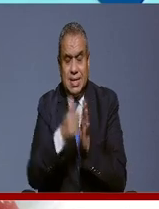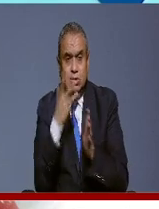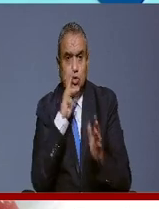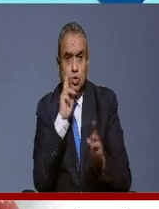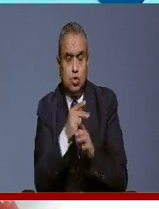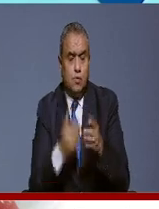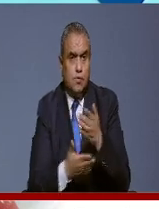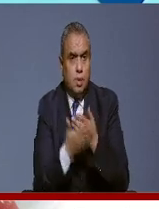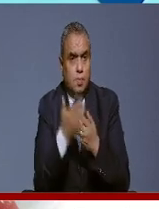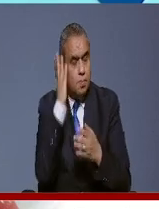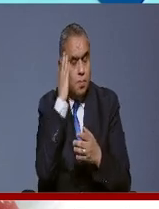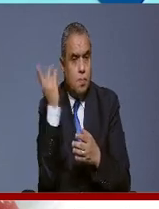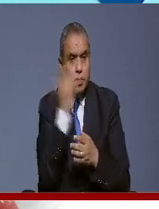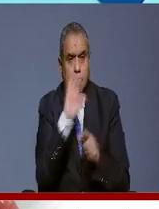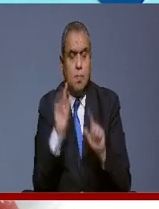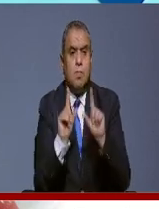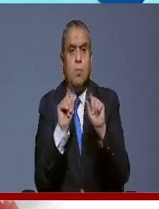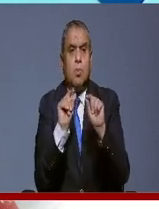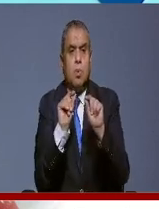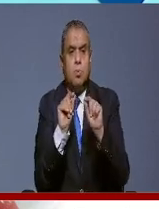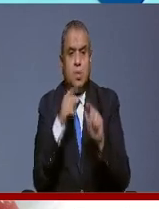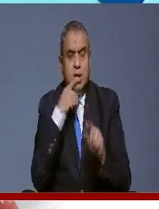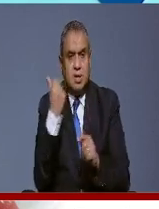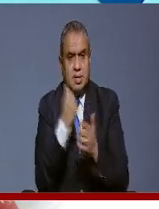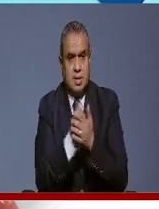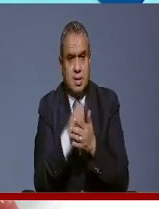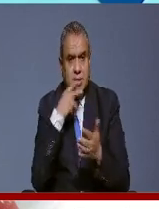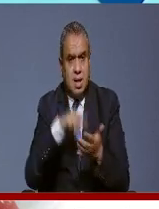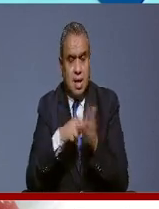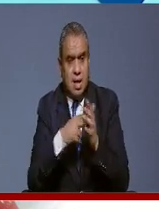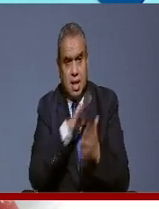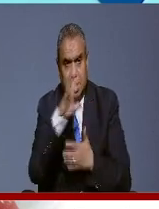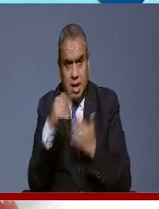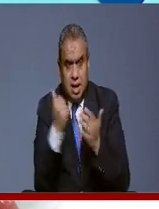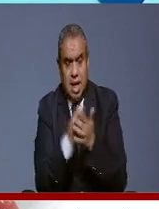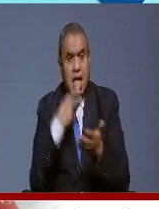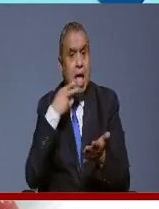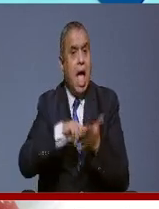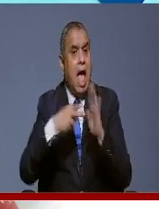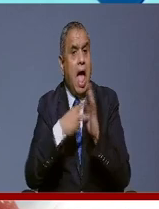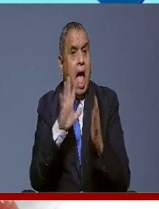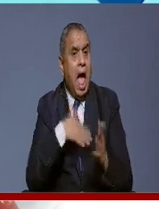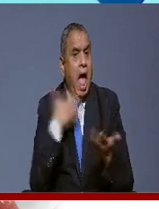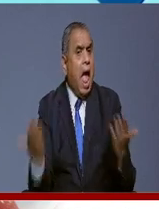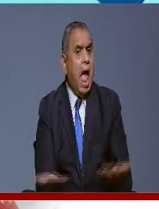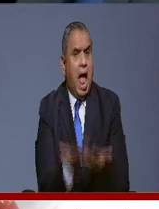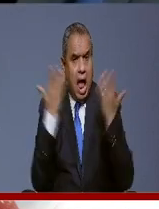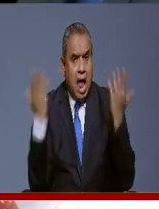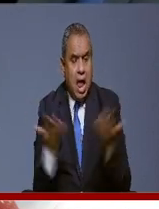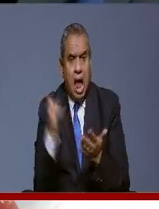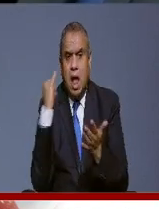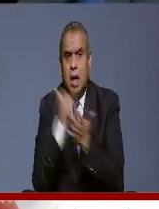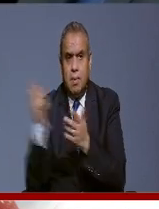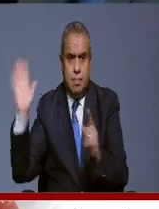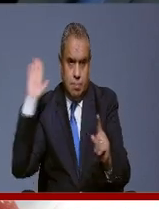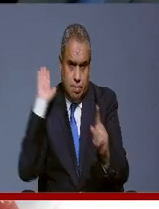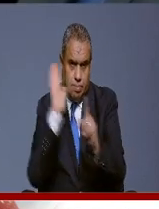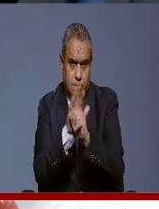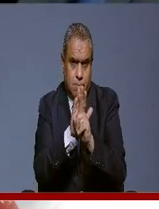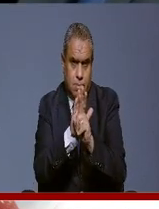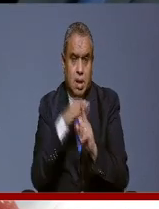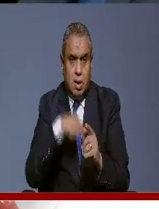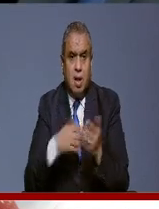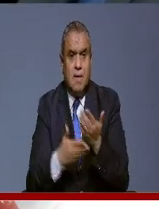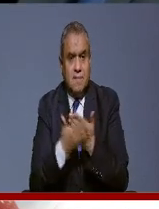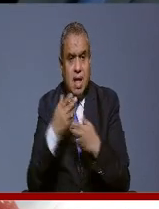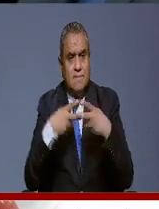طلعت بيها، فقلت لنا باللفظ كده اي امكانيات انتوا عايزينها احنا معاكم، لحد 1000 مدرسة انا